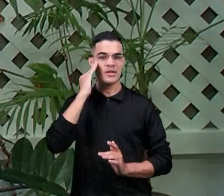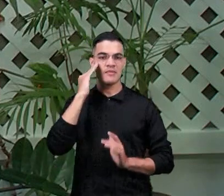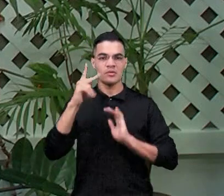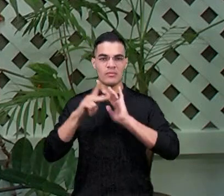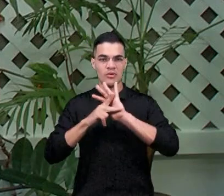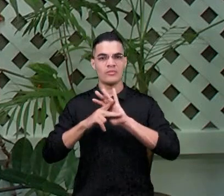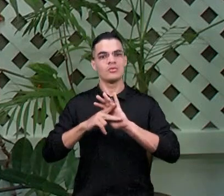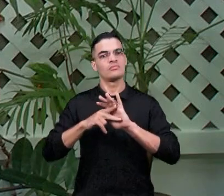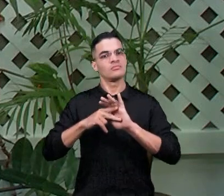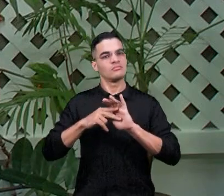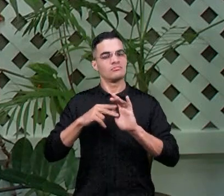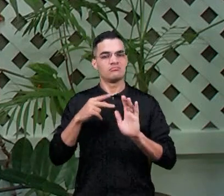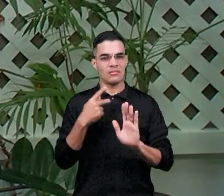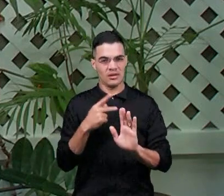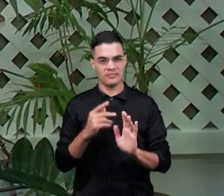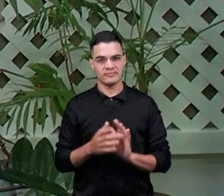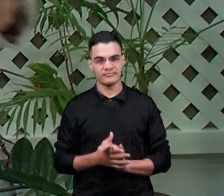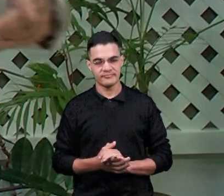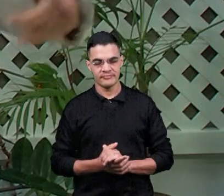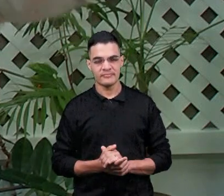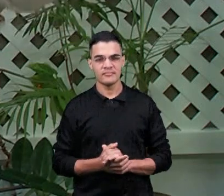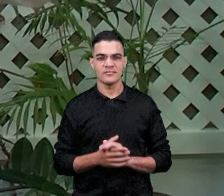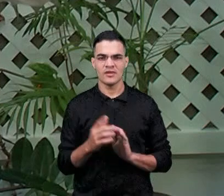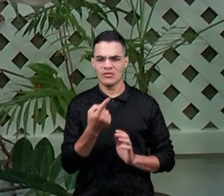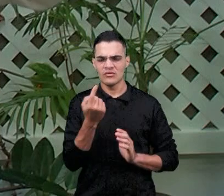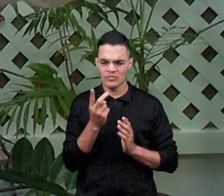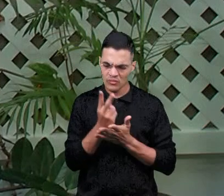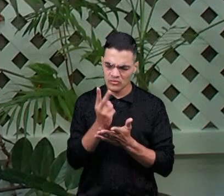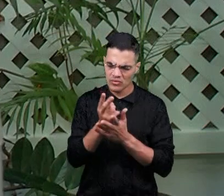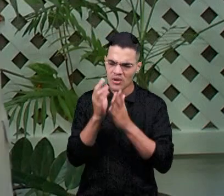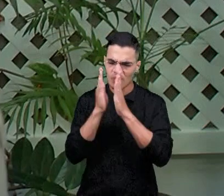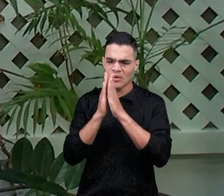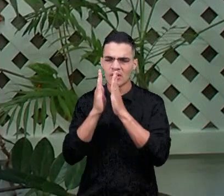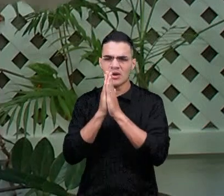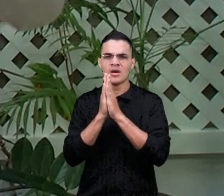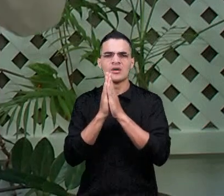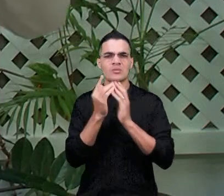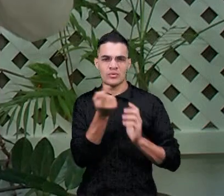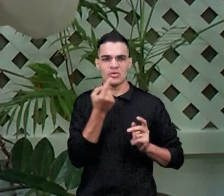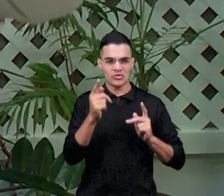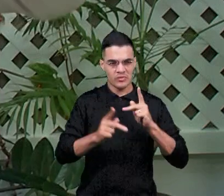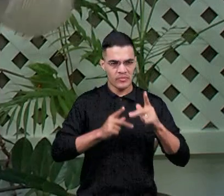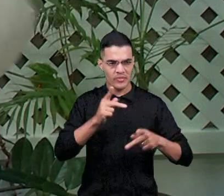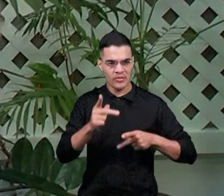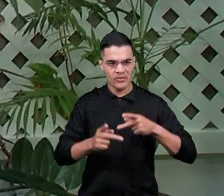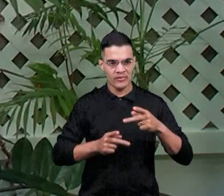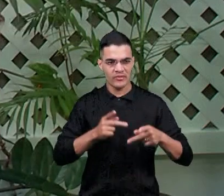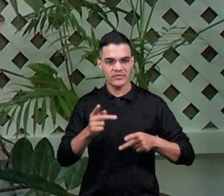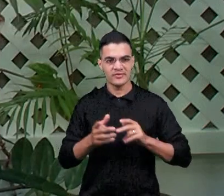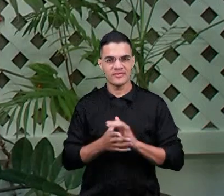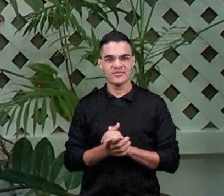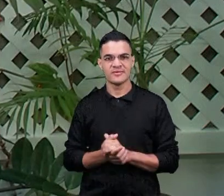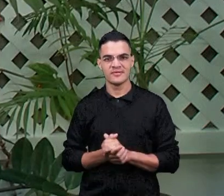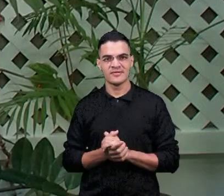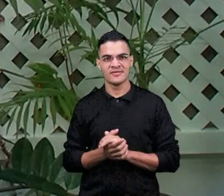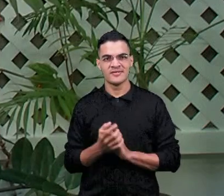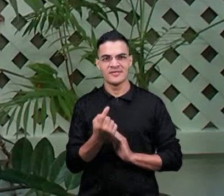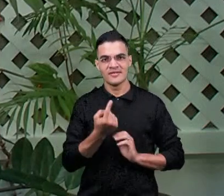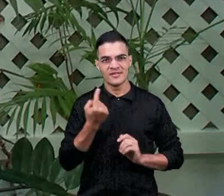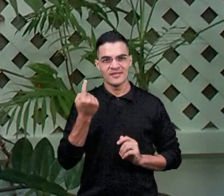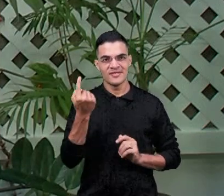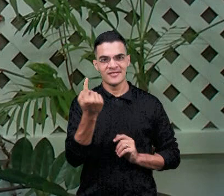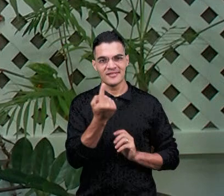frères. Nous allons continuer à prier pour notre peuple et pour tous ceux qui sont en train de travailler en ce moment